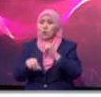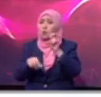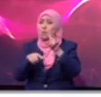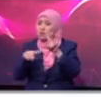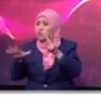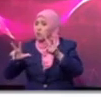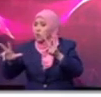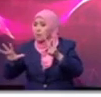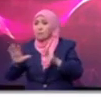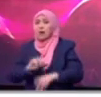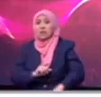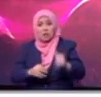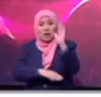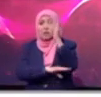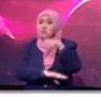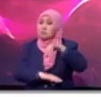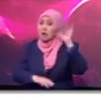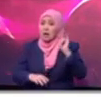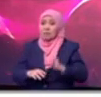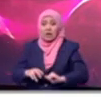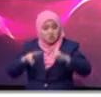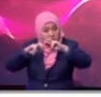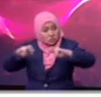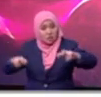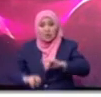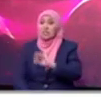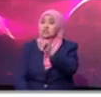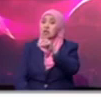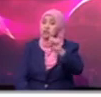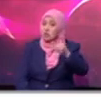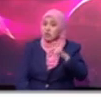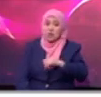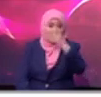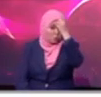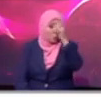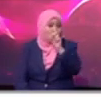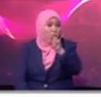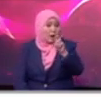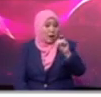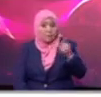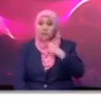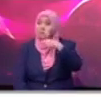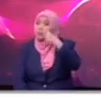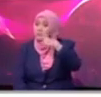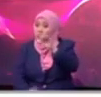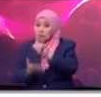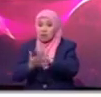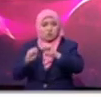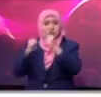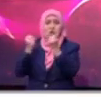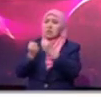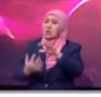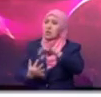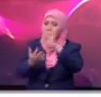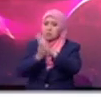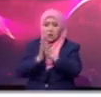tengah hari semalam semalam pengarah jabatan siasatan jenayah komersial Bukit aman Datuk Seri ramle Mohamad yusof memaklumkan sebuah Syarikat dilantik sebagai